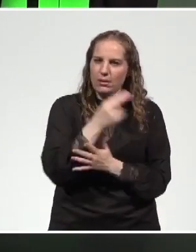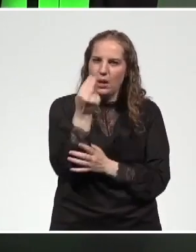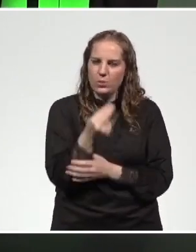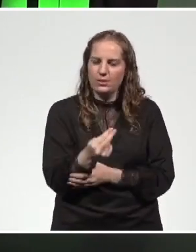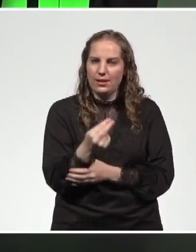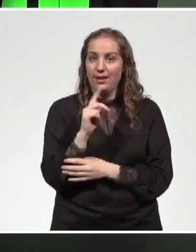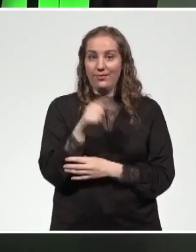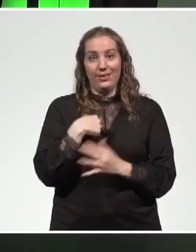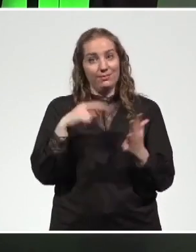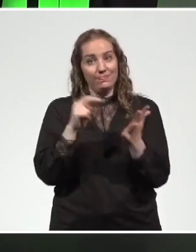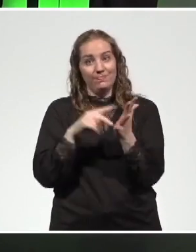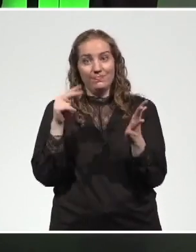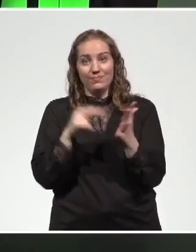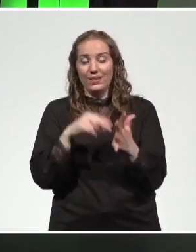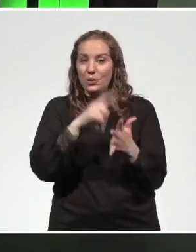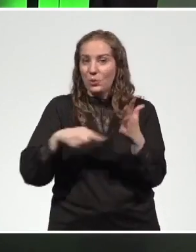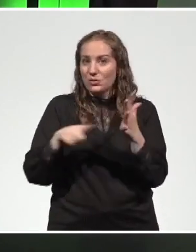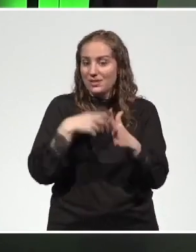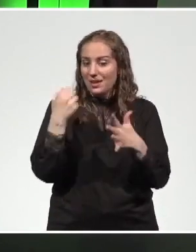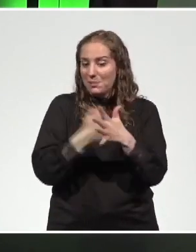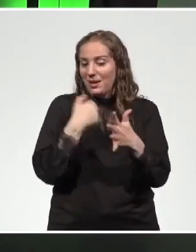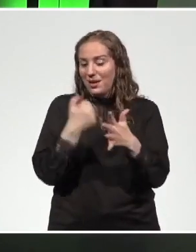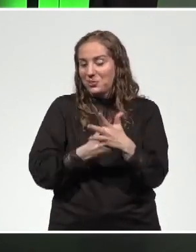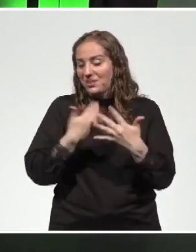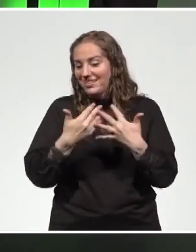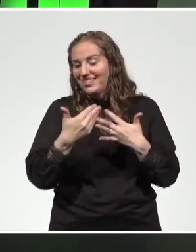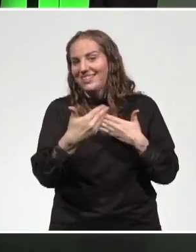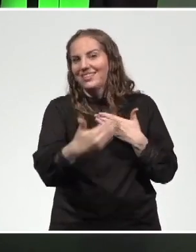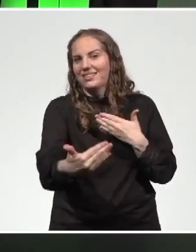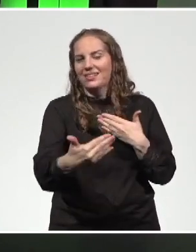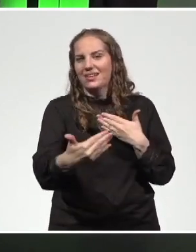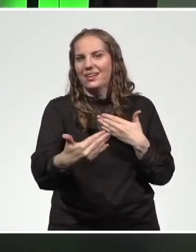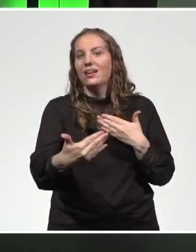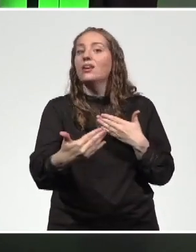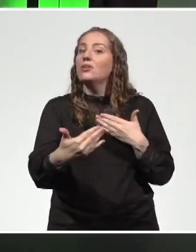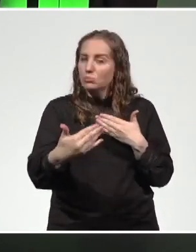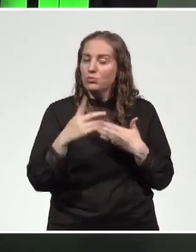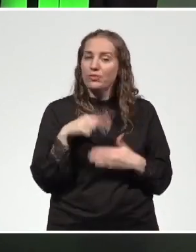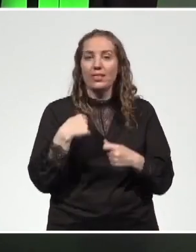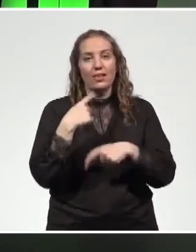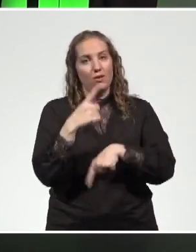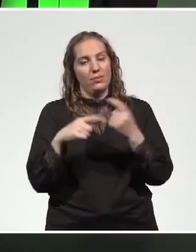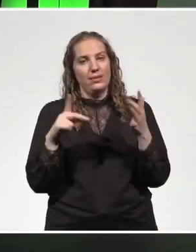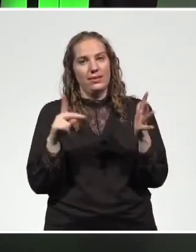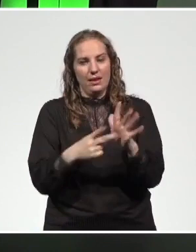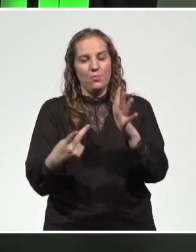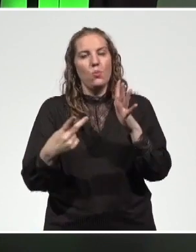til kosningabaráttuna framundan næstu vikurnar og erum tilbúin áfram að leiða